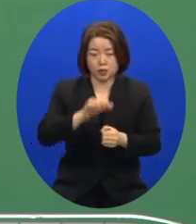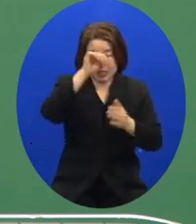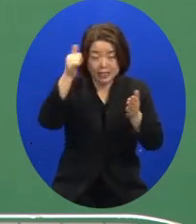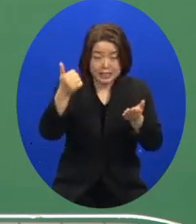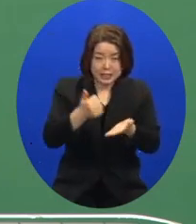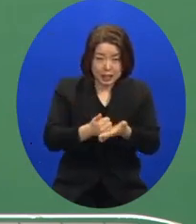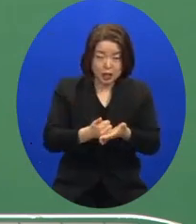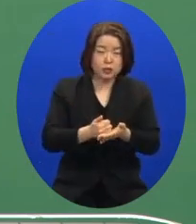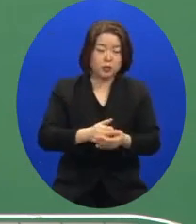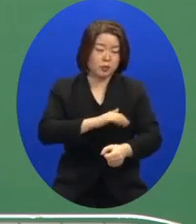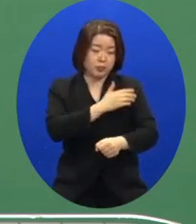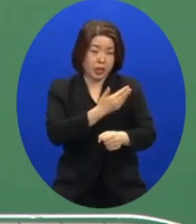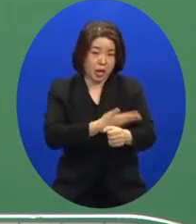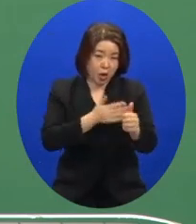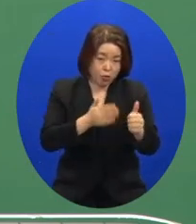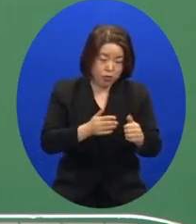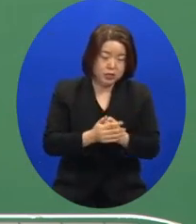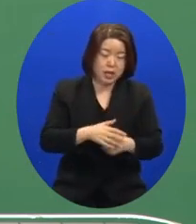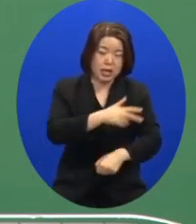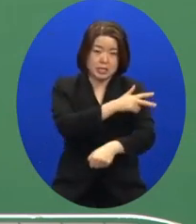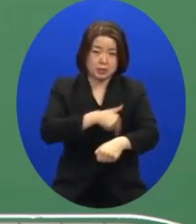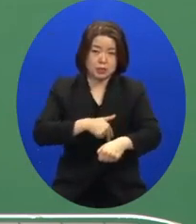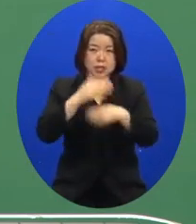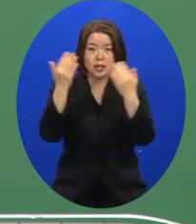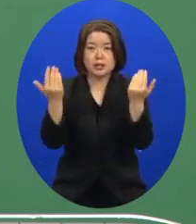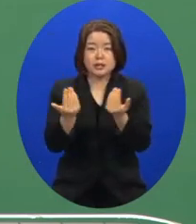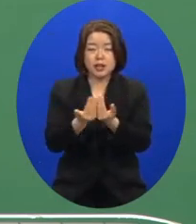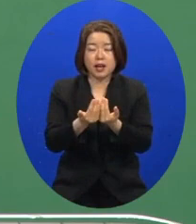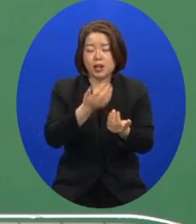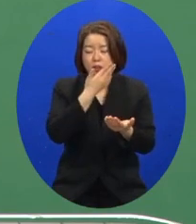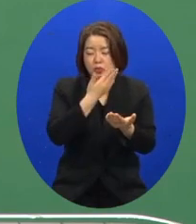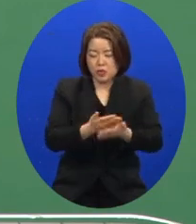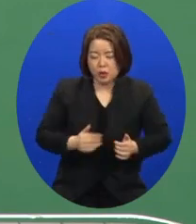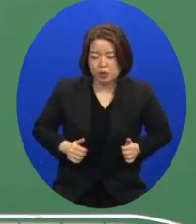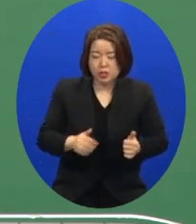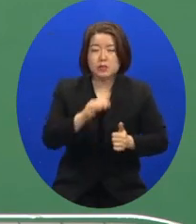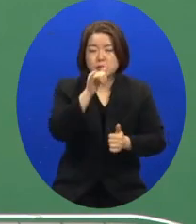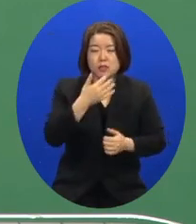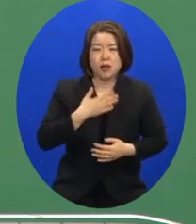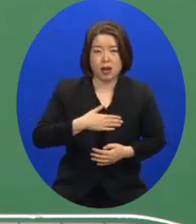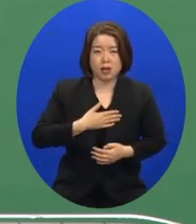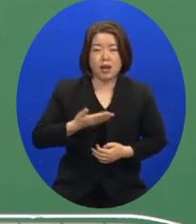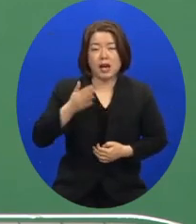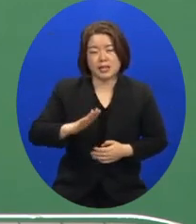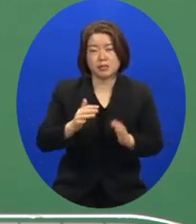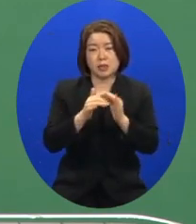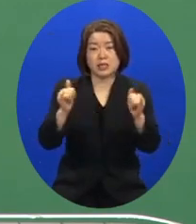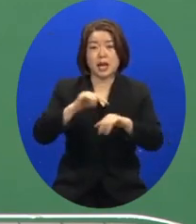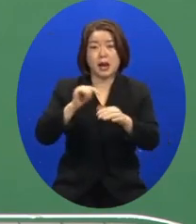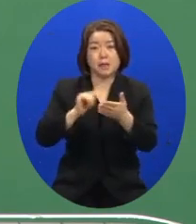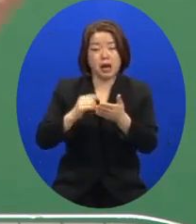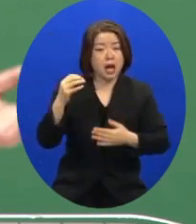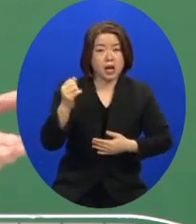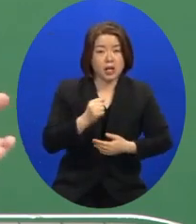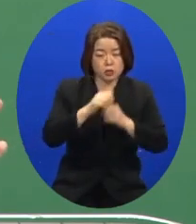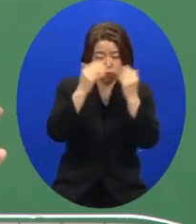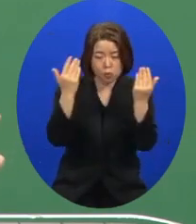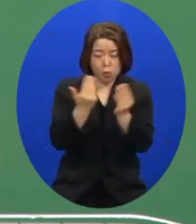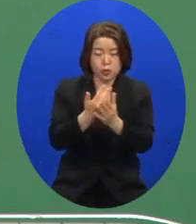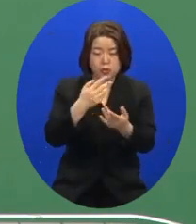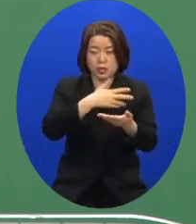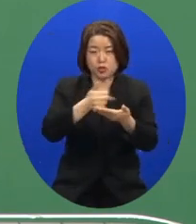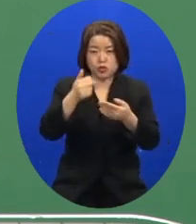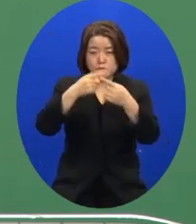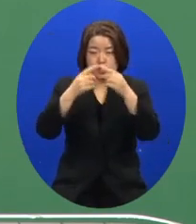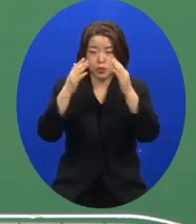권사, 집사 다 귀하고 열심히 있지만 사람의 마음으로는 온전한 주님의